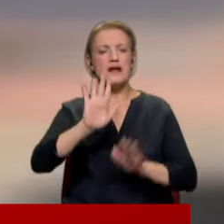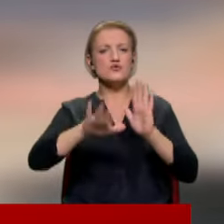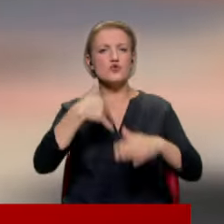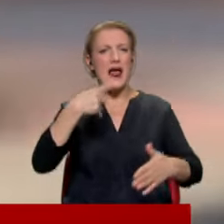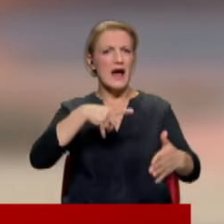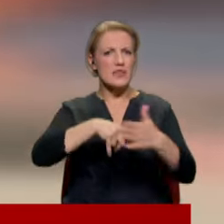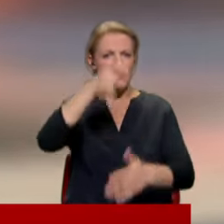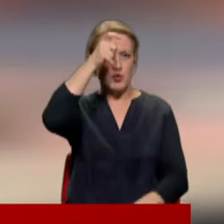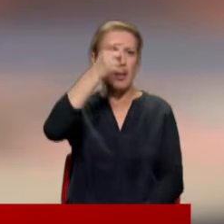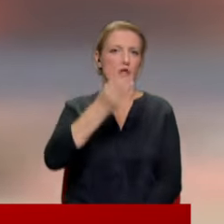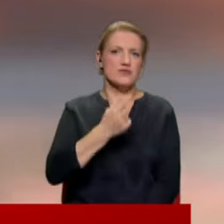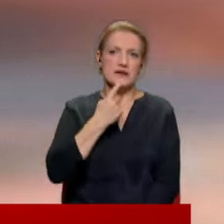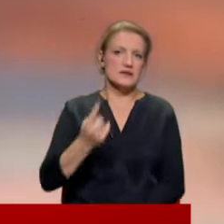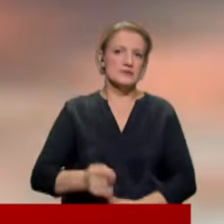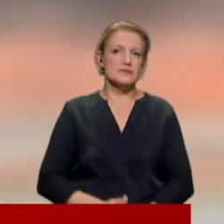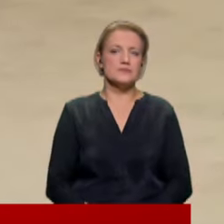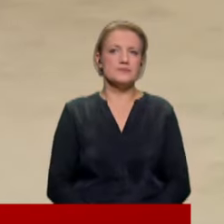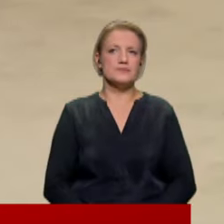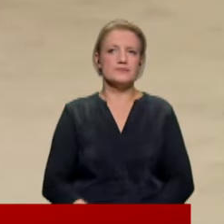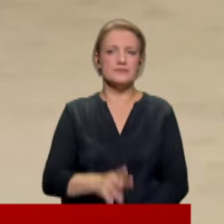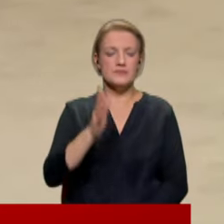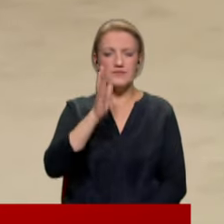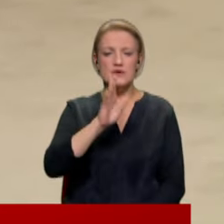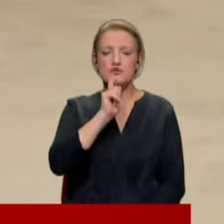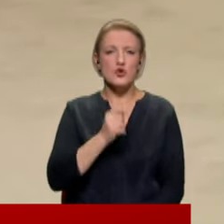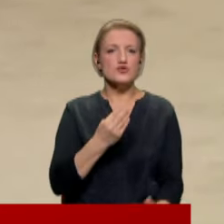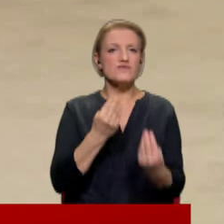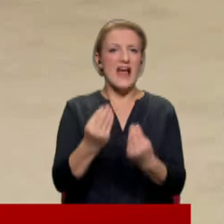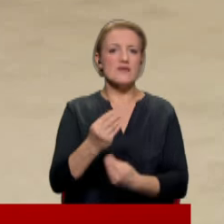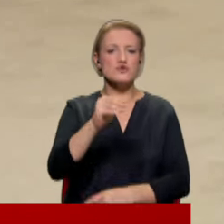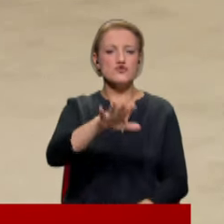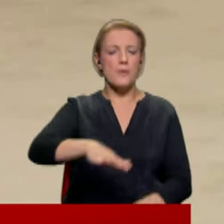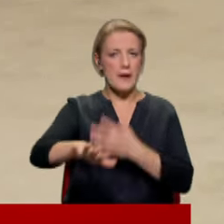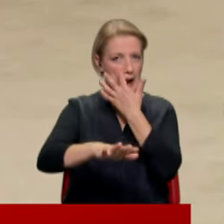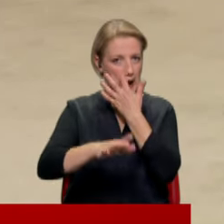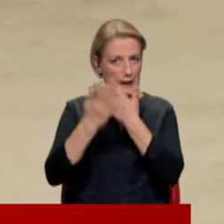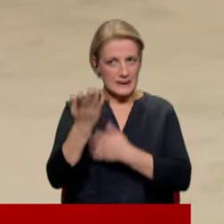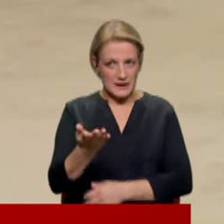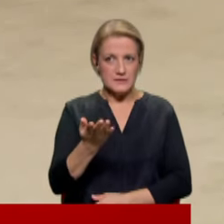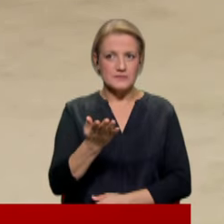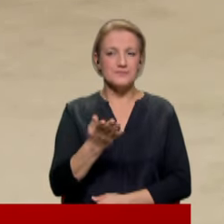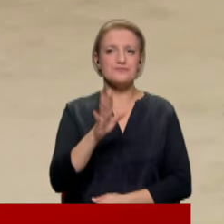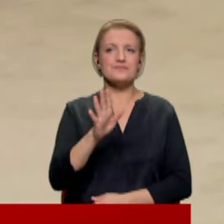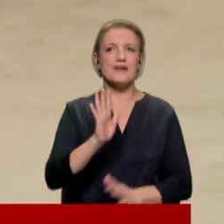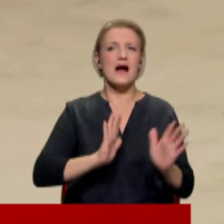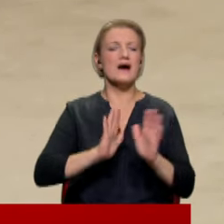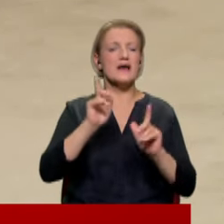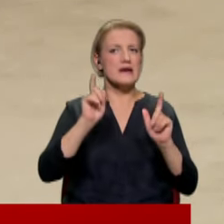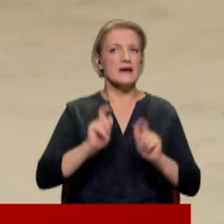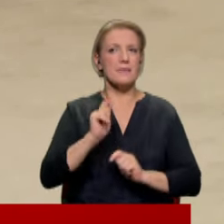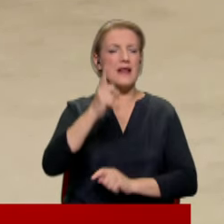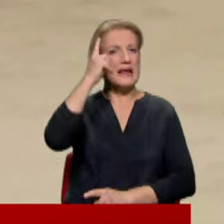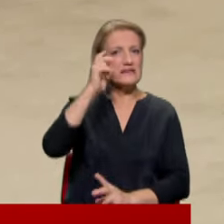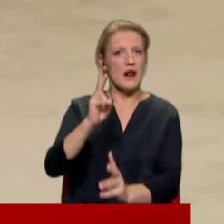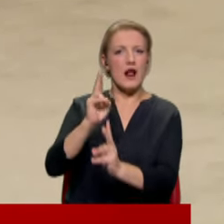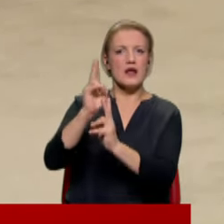Türkiye olacağını söyledi vaadedilmiş Topraklar hezeyanı hareket eden